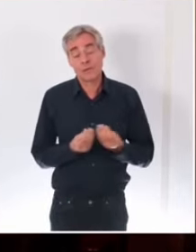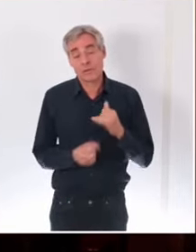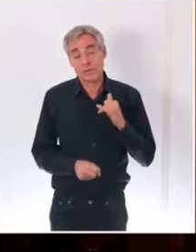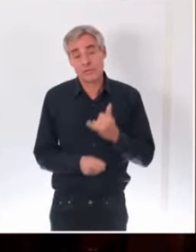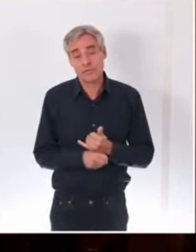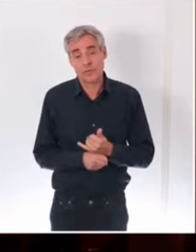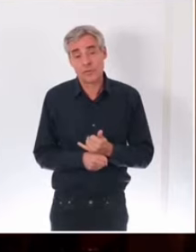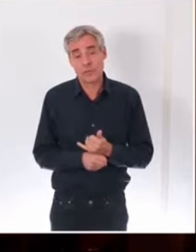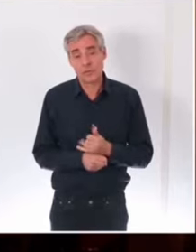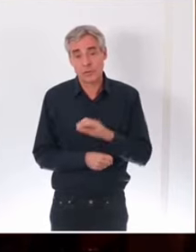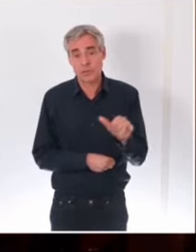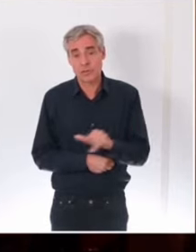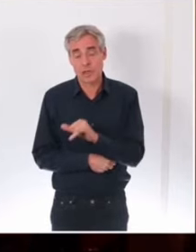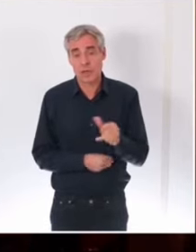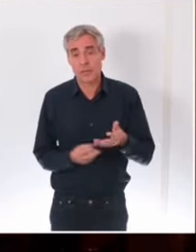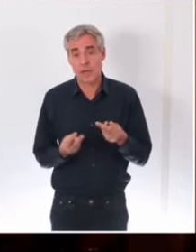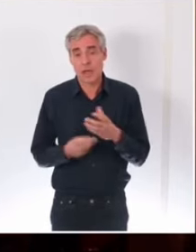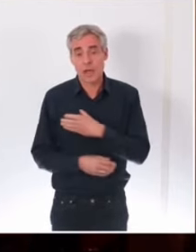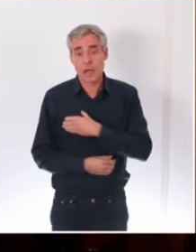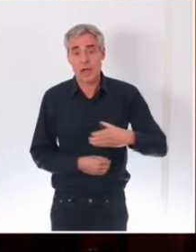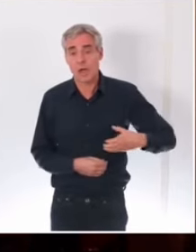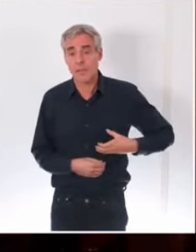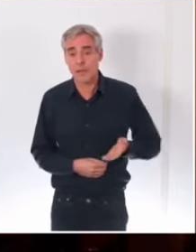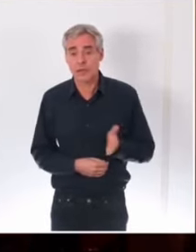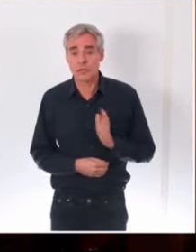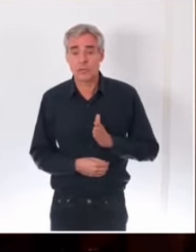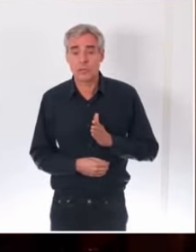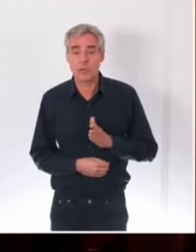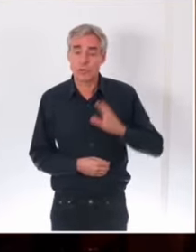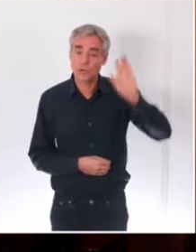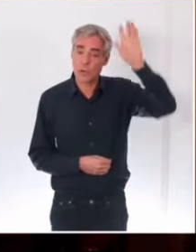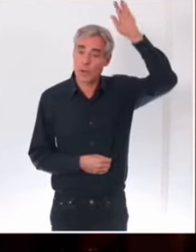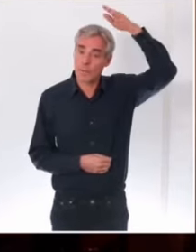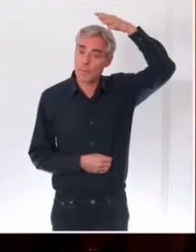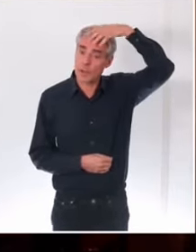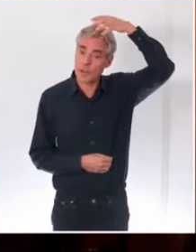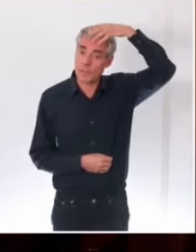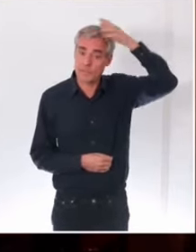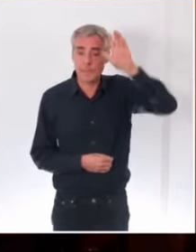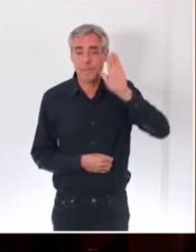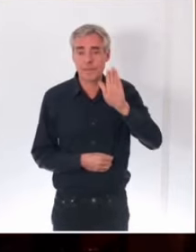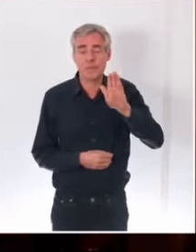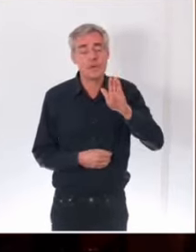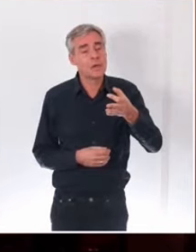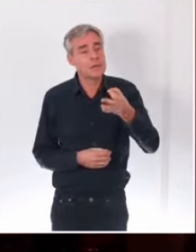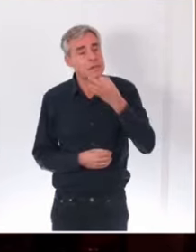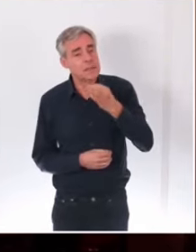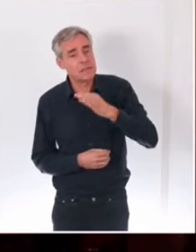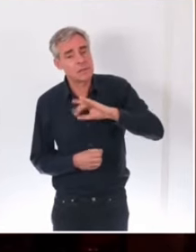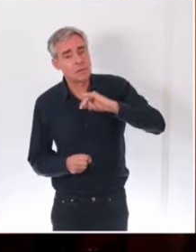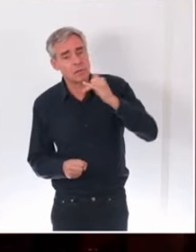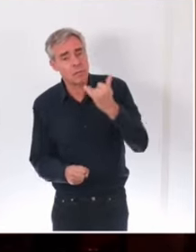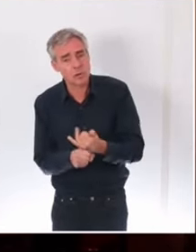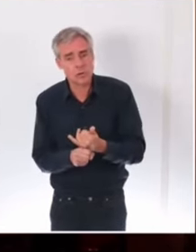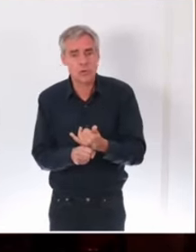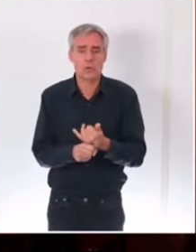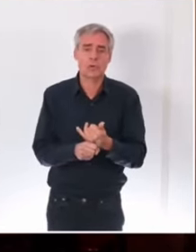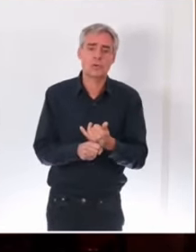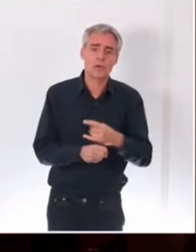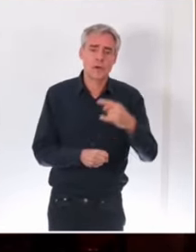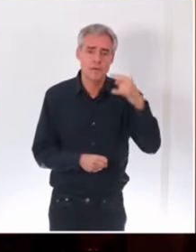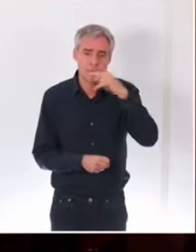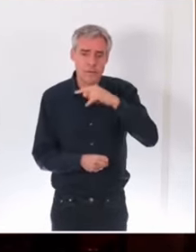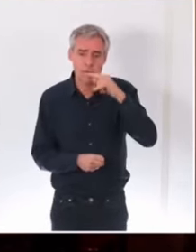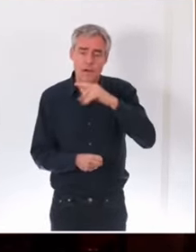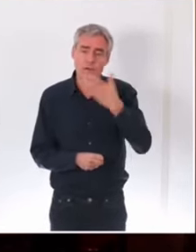maire de Bordeaux ne verserait dans le trumpisme en affichant publiquement des contre-vérités et en tentant d'imposer une réalité